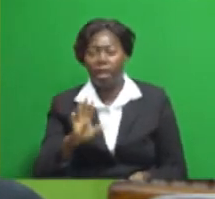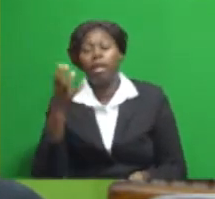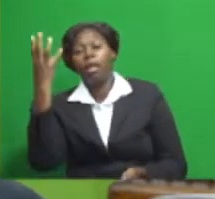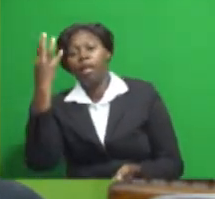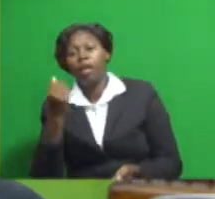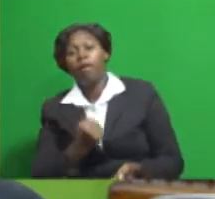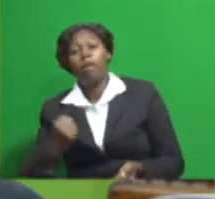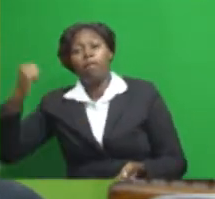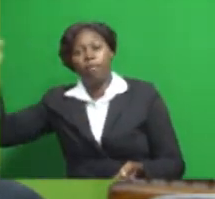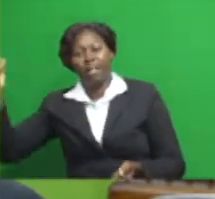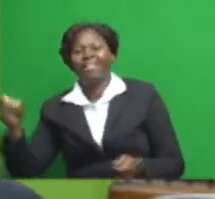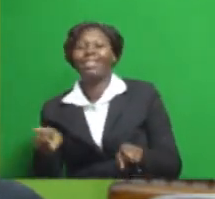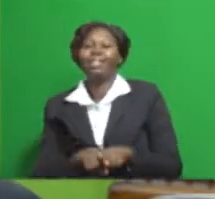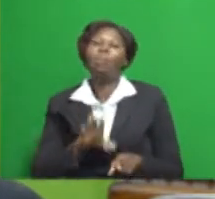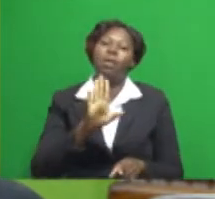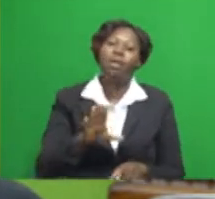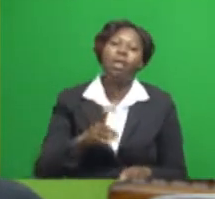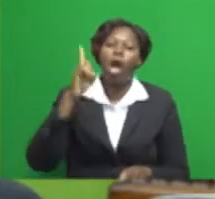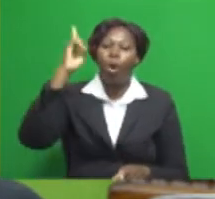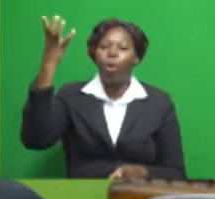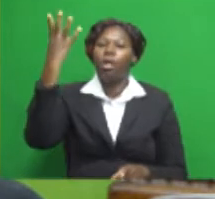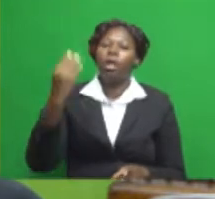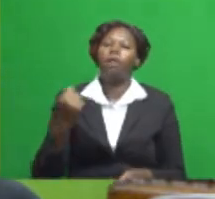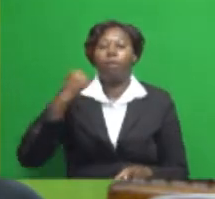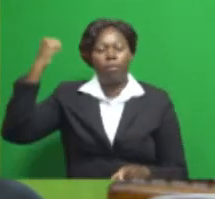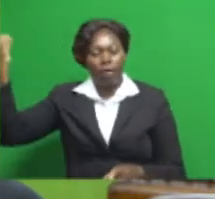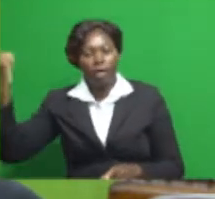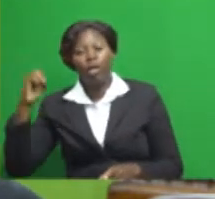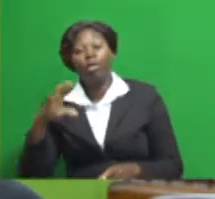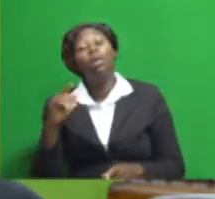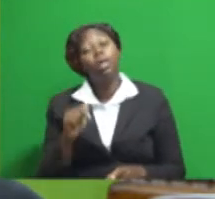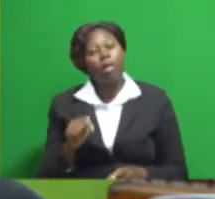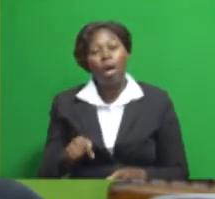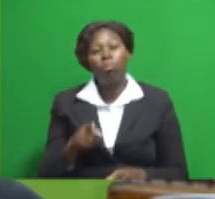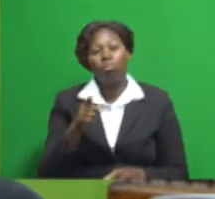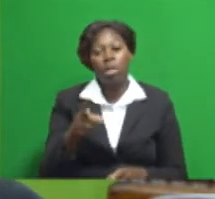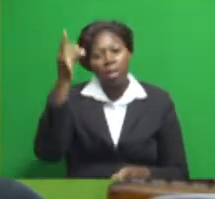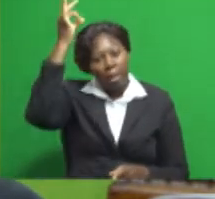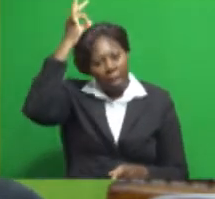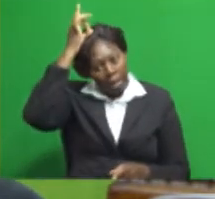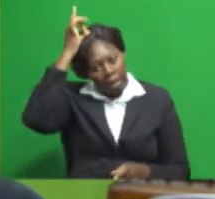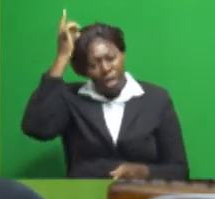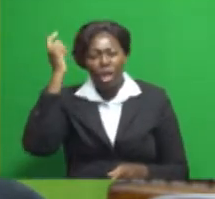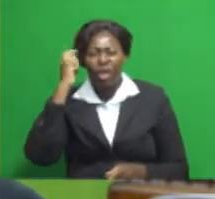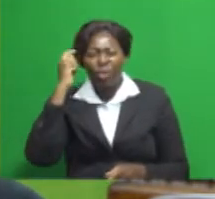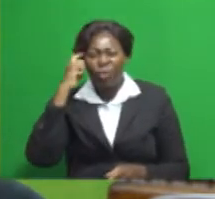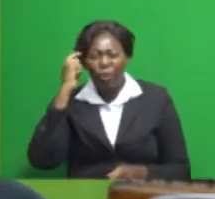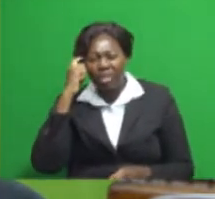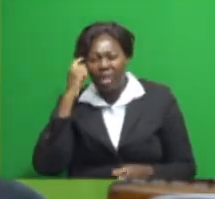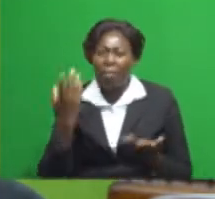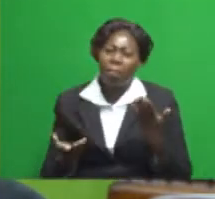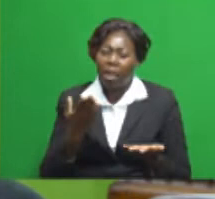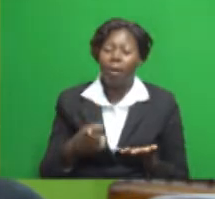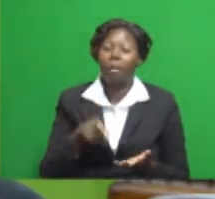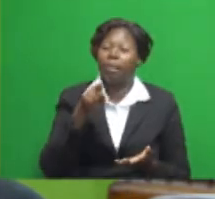ava zvavari ma servants angu kuno. Ndakatokunda mwari wavo. Saka kunga zvita mwe mwari